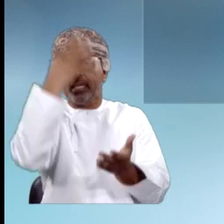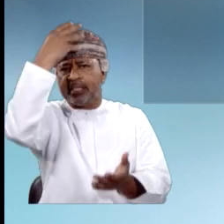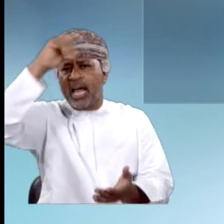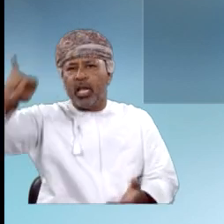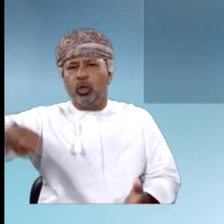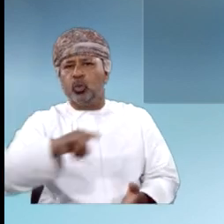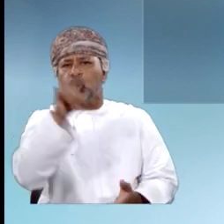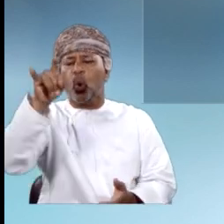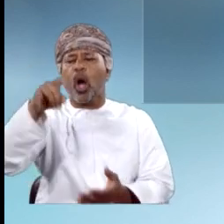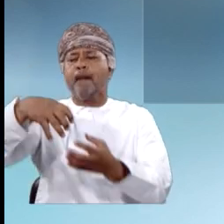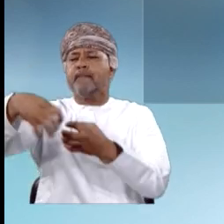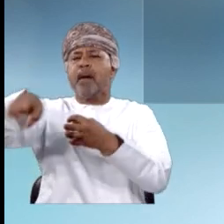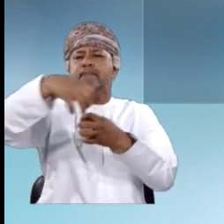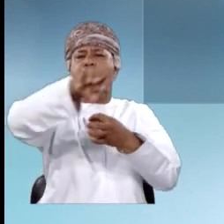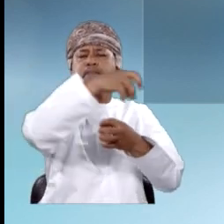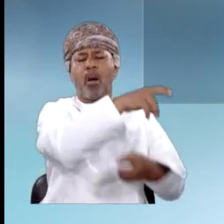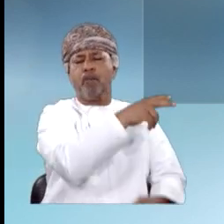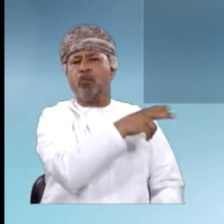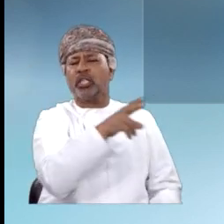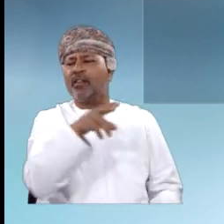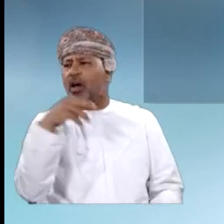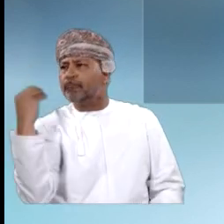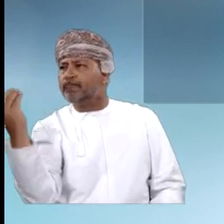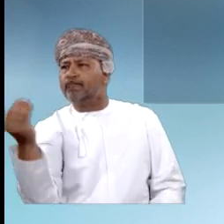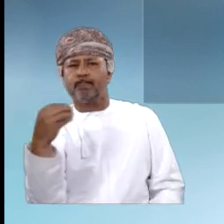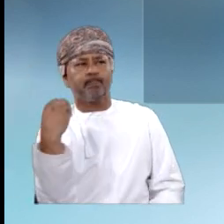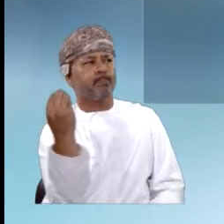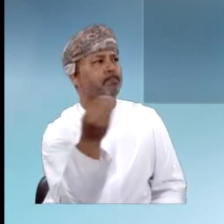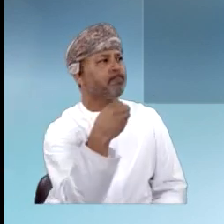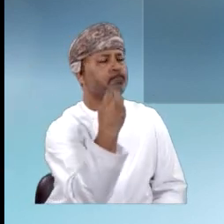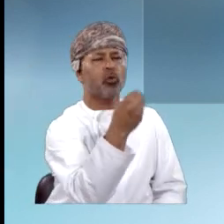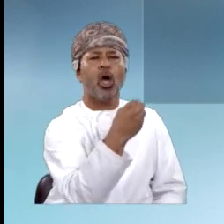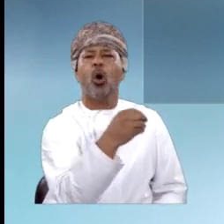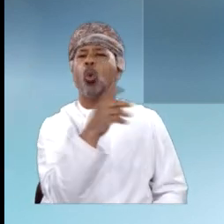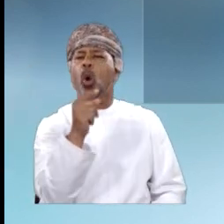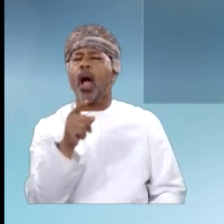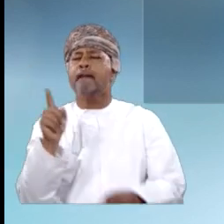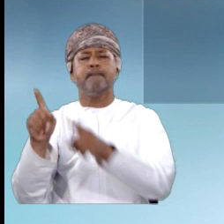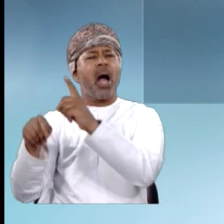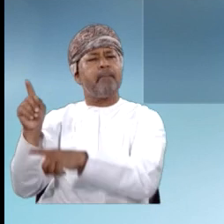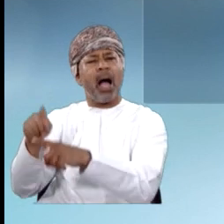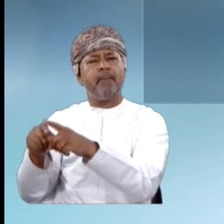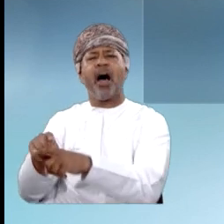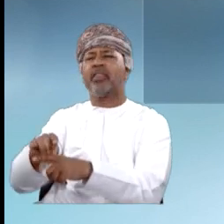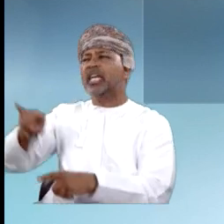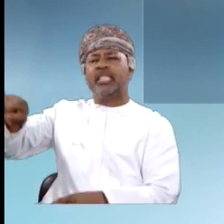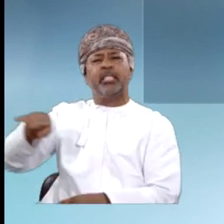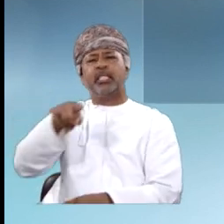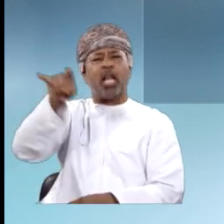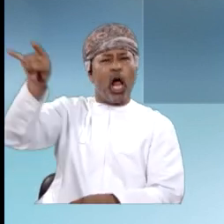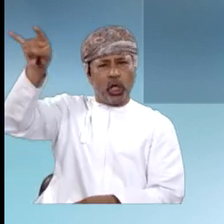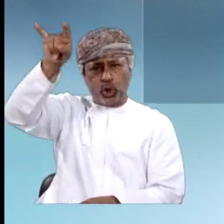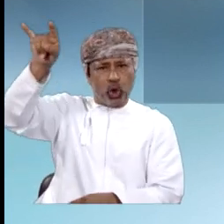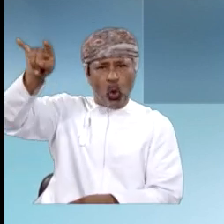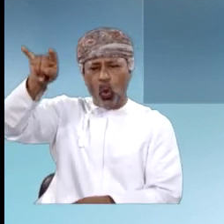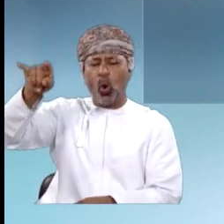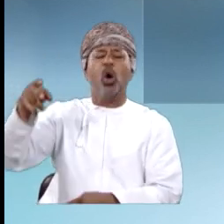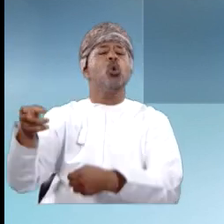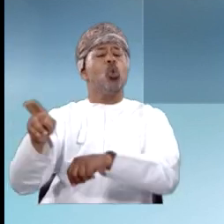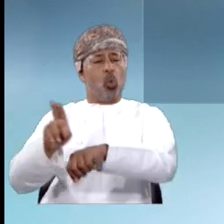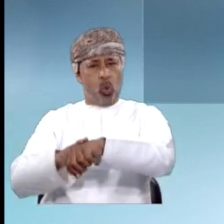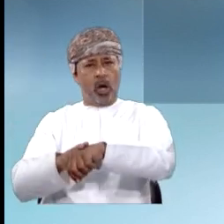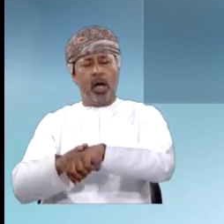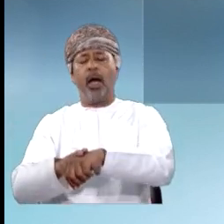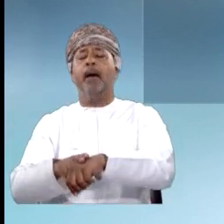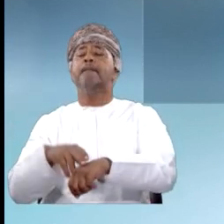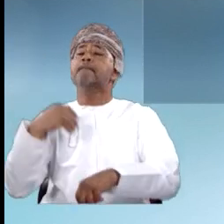من مرافق مختلفه وتفقد رعاه الله نماذج من المنظومات الجويه لسلاح الجوي السلطاني العماني